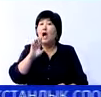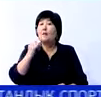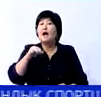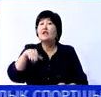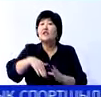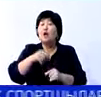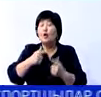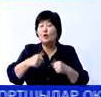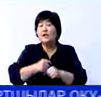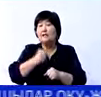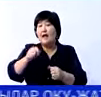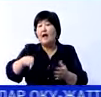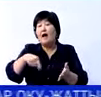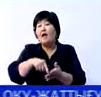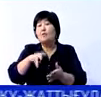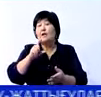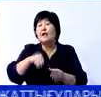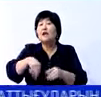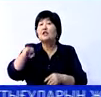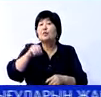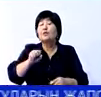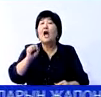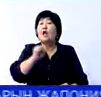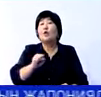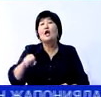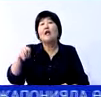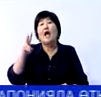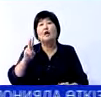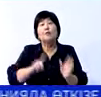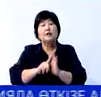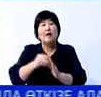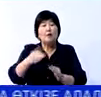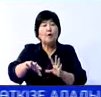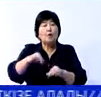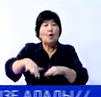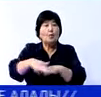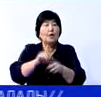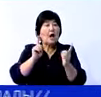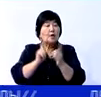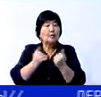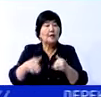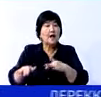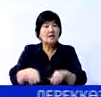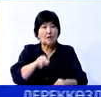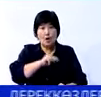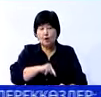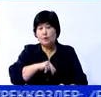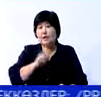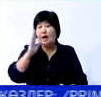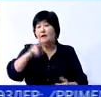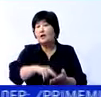сайлау округінен сайланған қалалық мәслихат депутаты Әнуар Нақып бастады. Халық қалаулысы Бұқарамен басқосуда биыл жасалған жұмыстармен